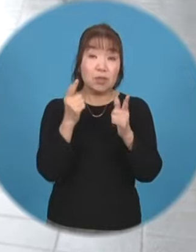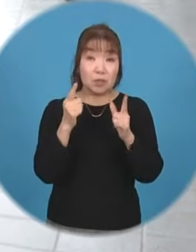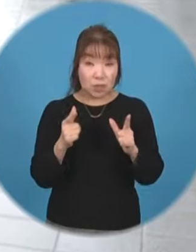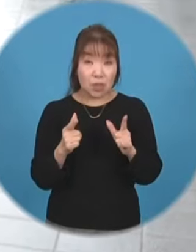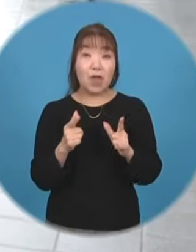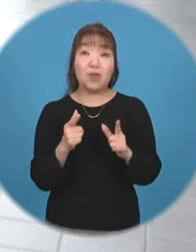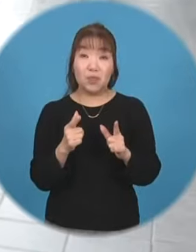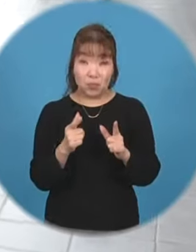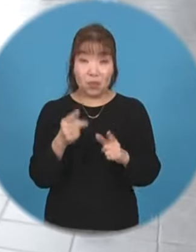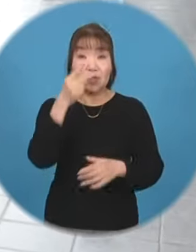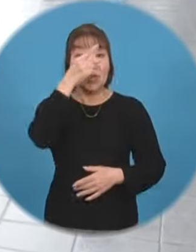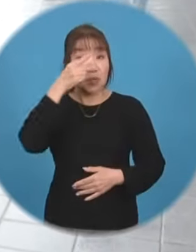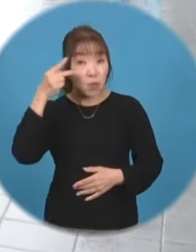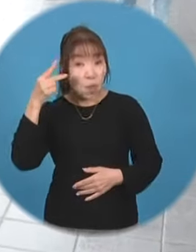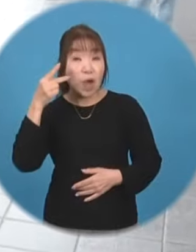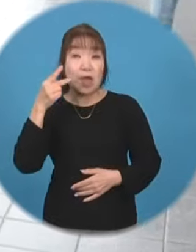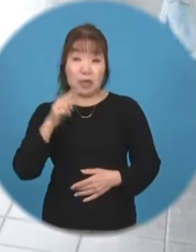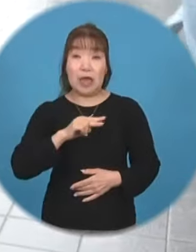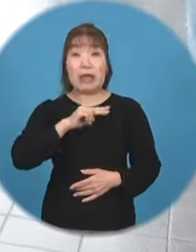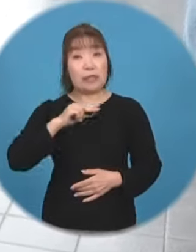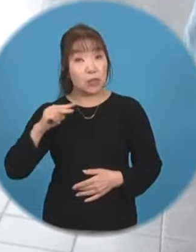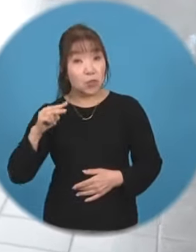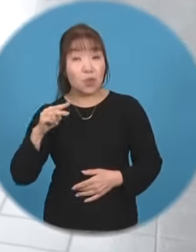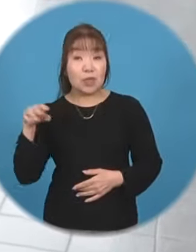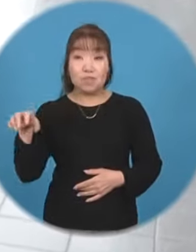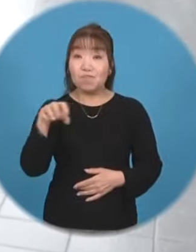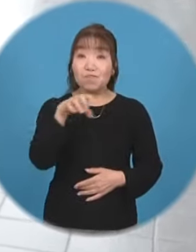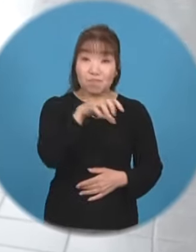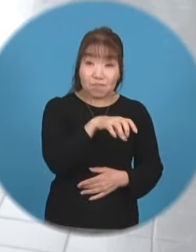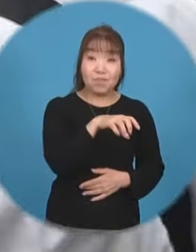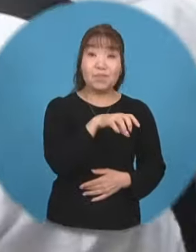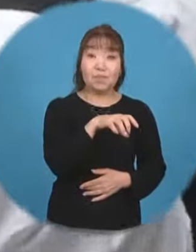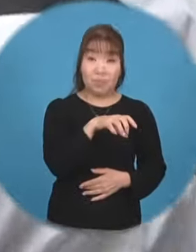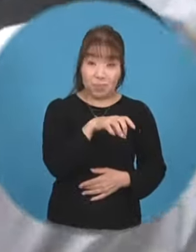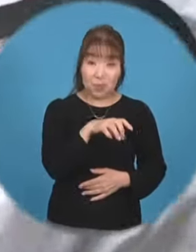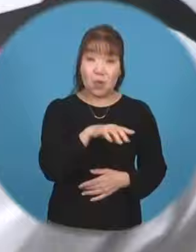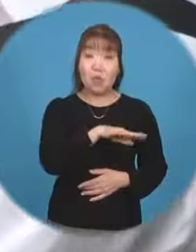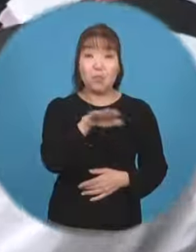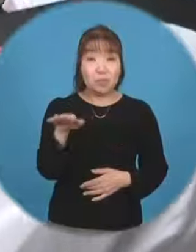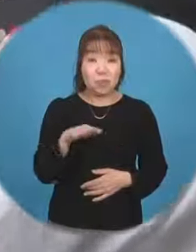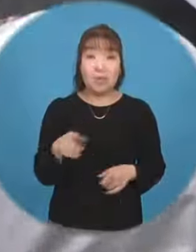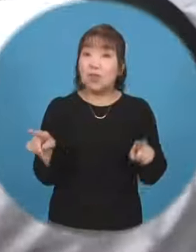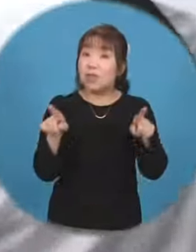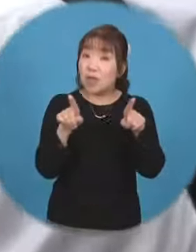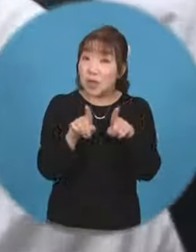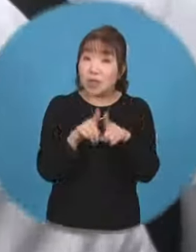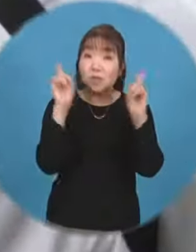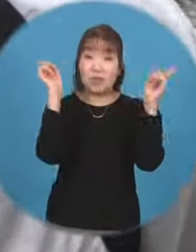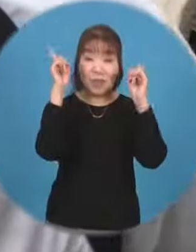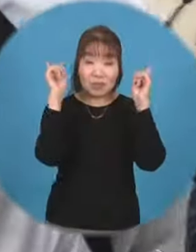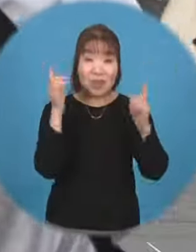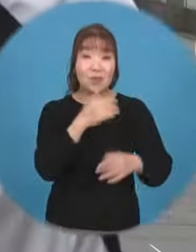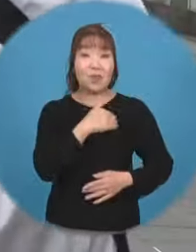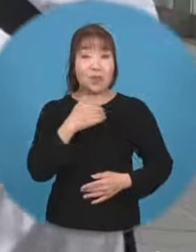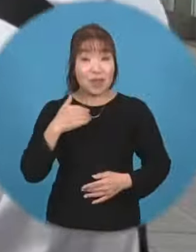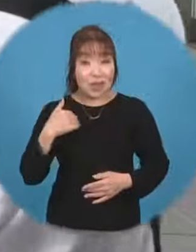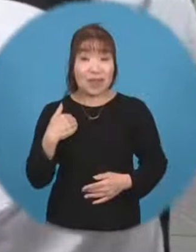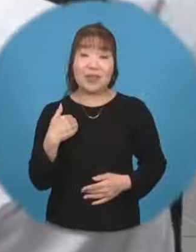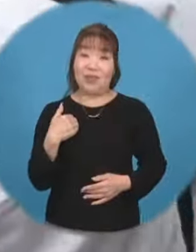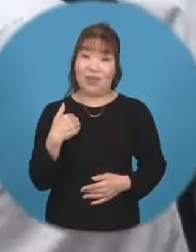でも、リトアニアとかね、インドネシアだから一緒にやるのはすごい、と